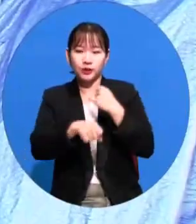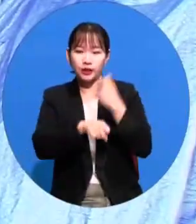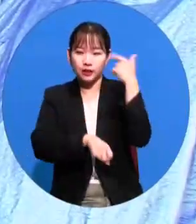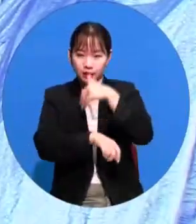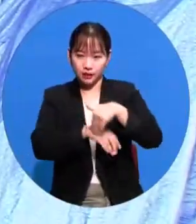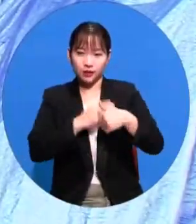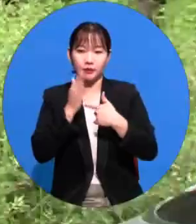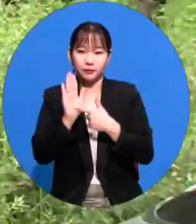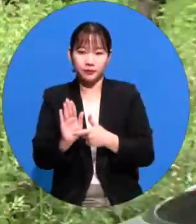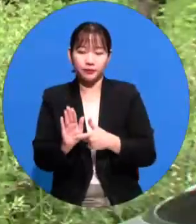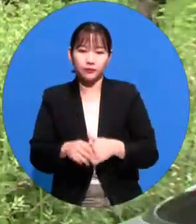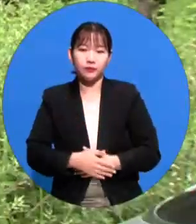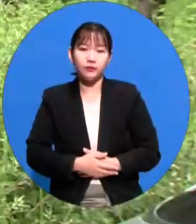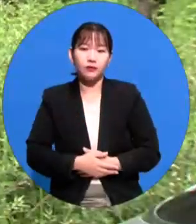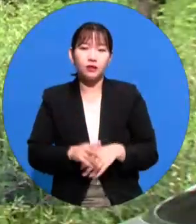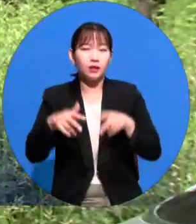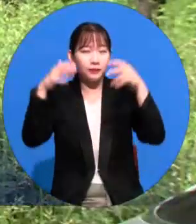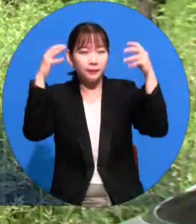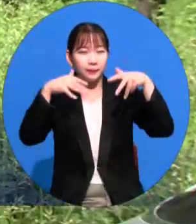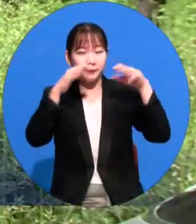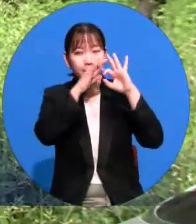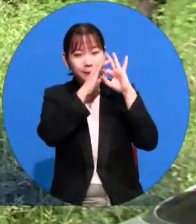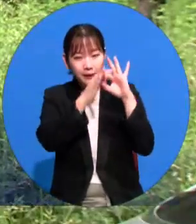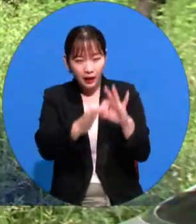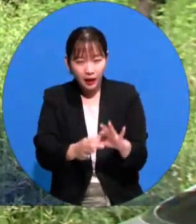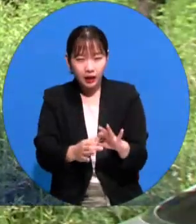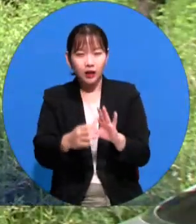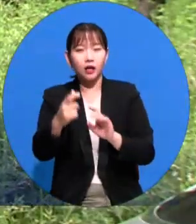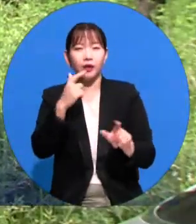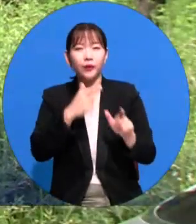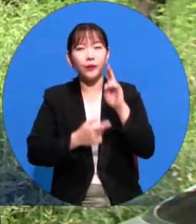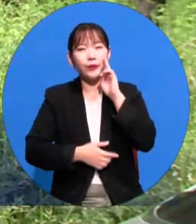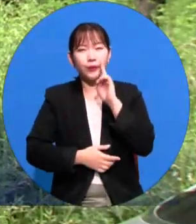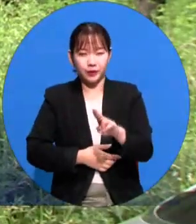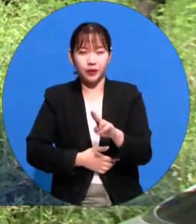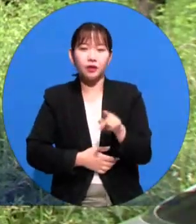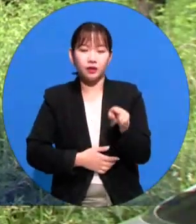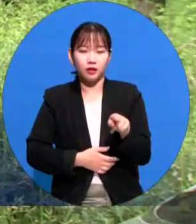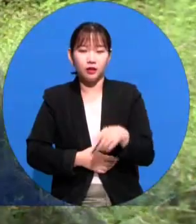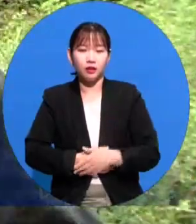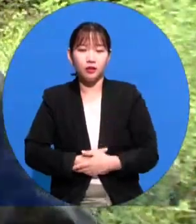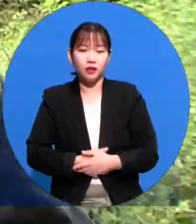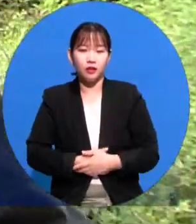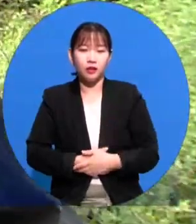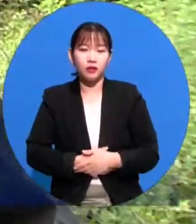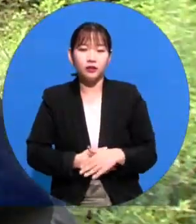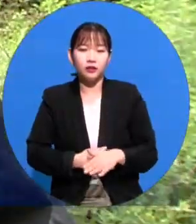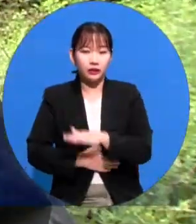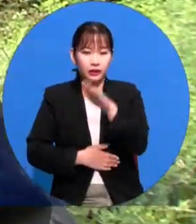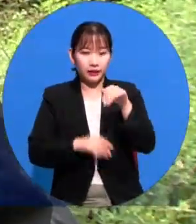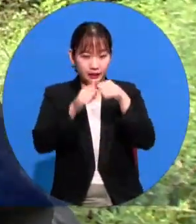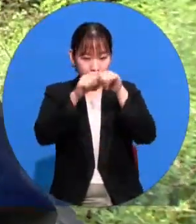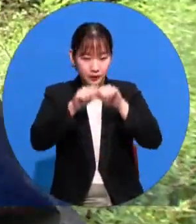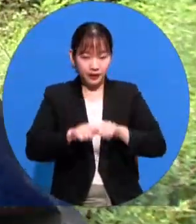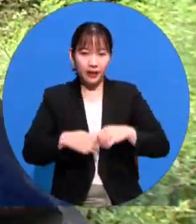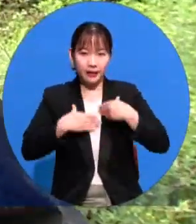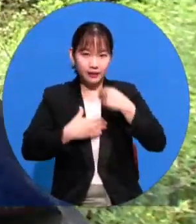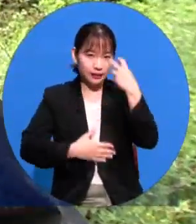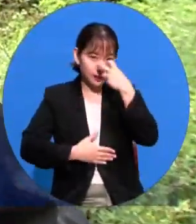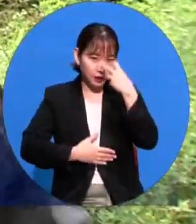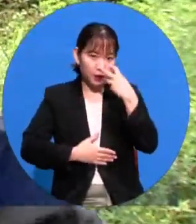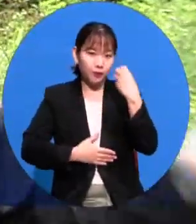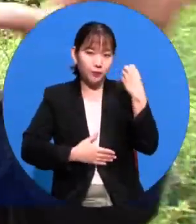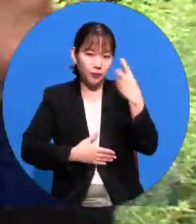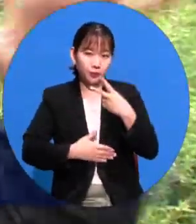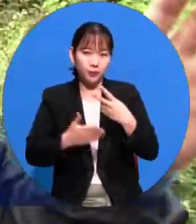나선다는 계획입니다. 지금 계속 비가 오는 경우에는 좀 더 이제 악화될 수가 있거든요, 이 상황이. 저희가 이제 정밀 안전